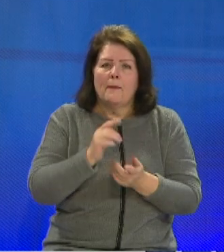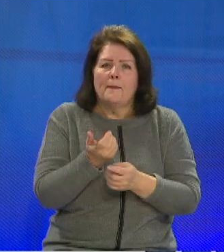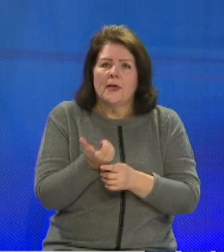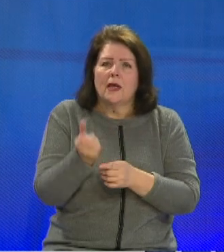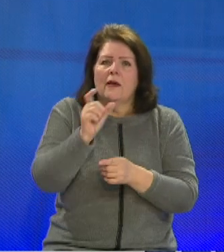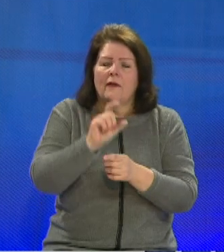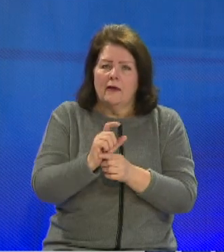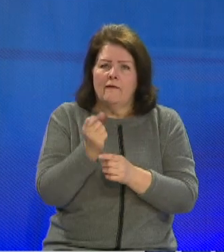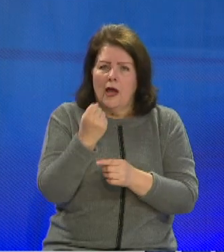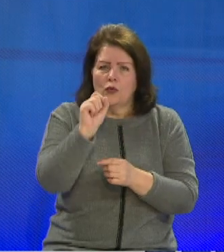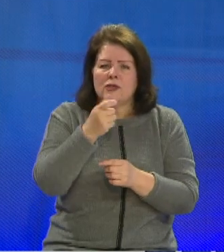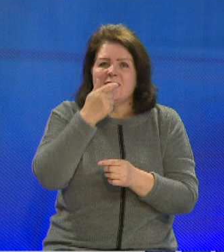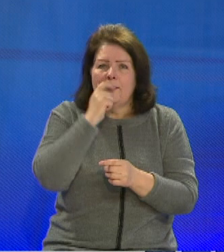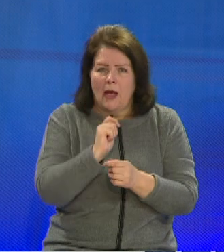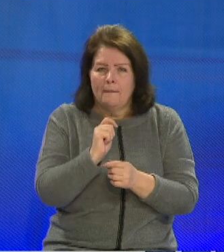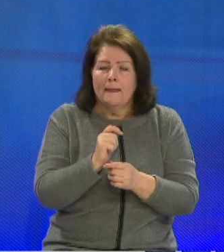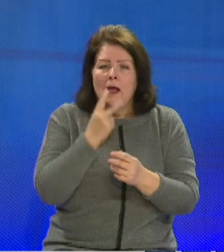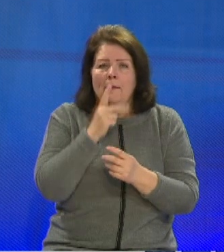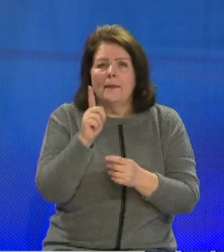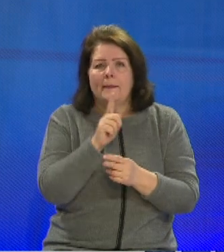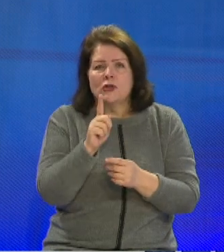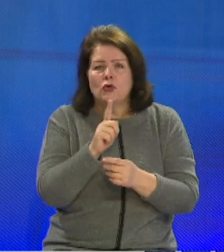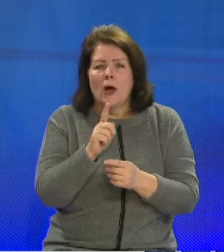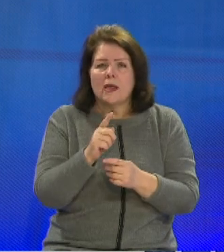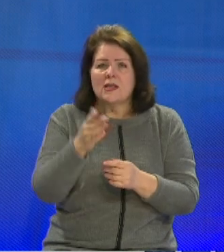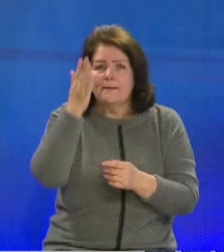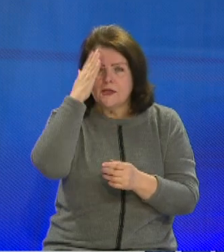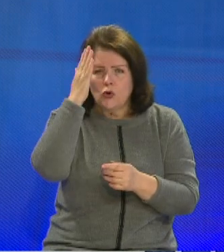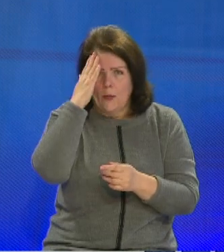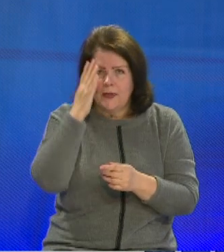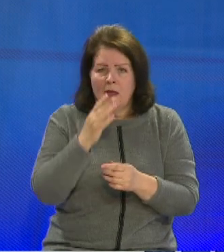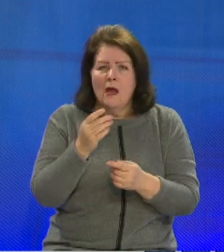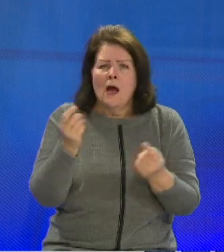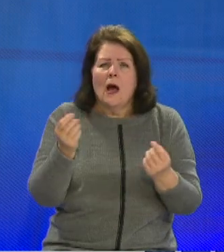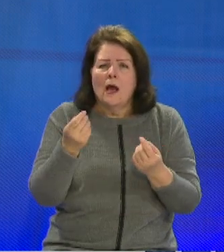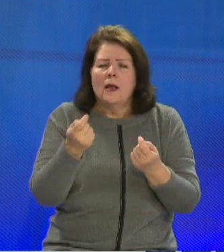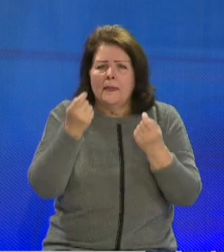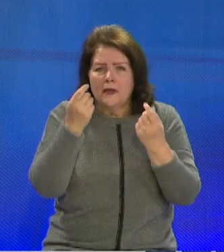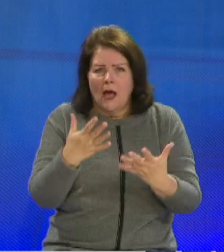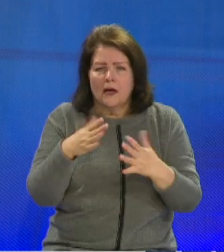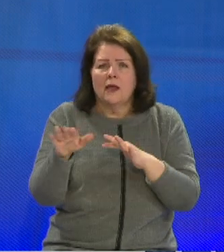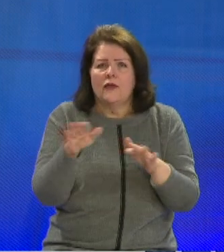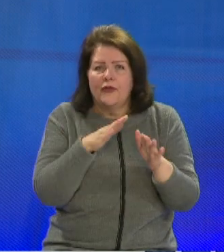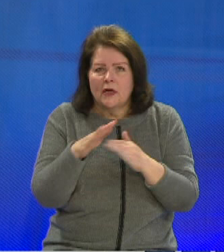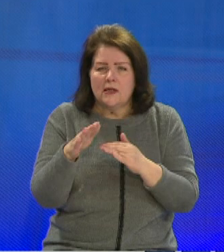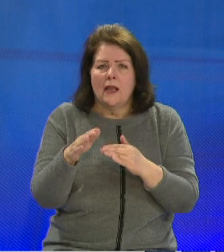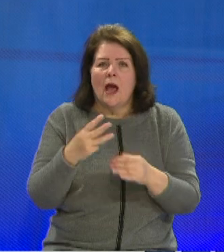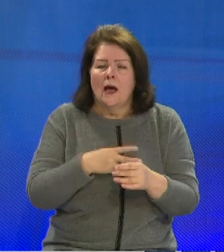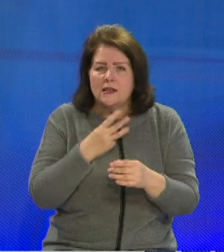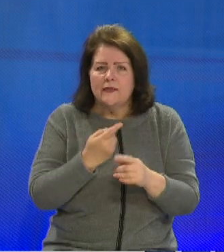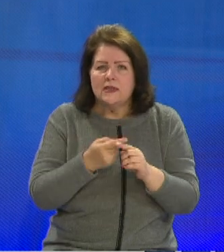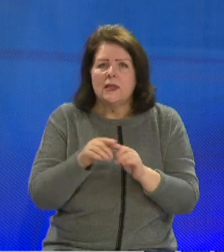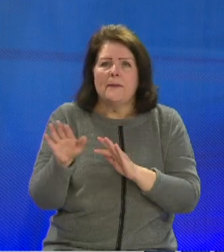показывают то, на что они способны. Элементарные двигательные навыки, двигательную активность какую-то. Это